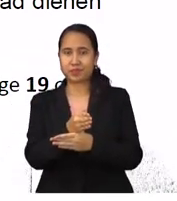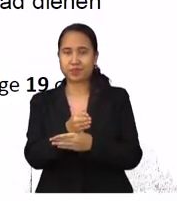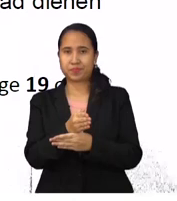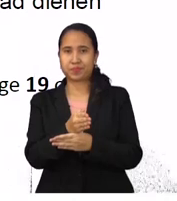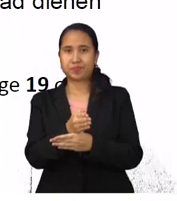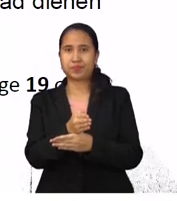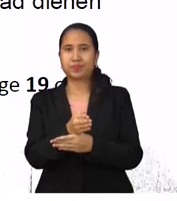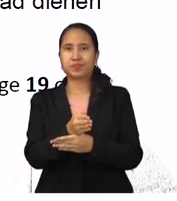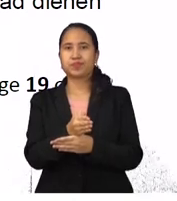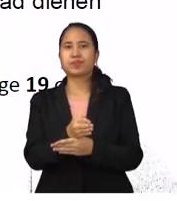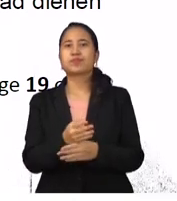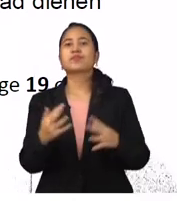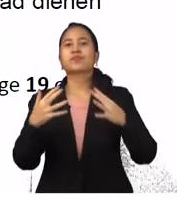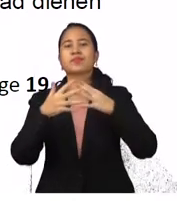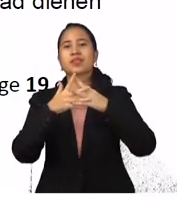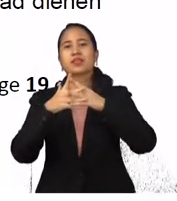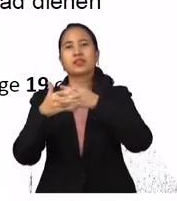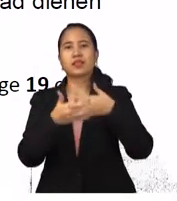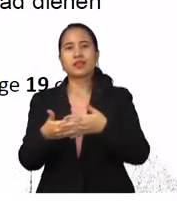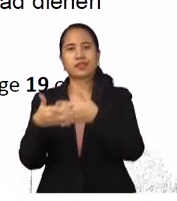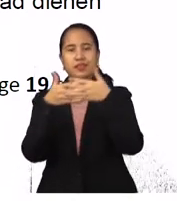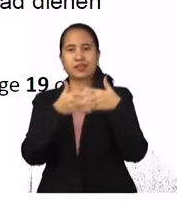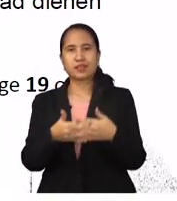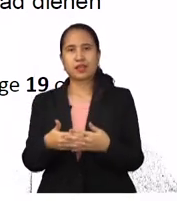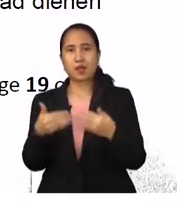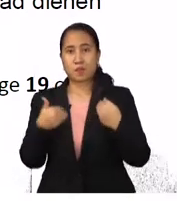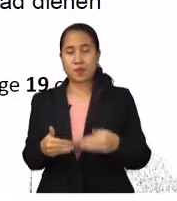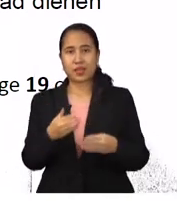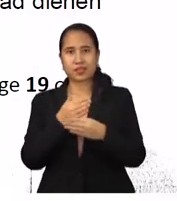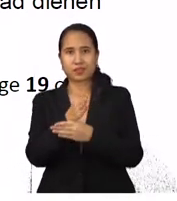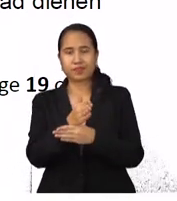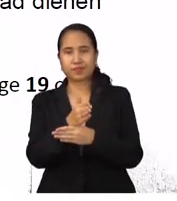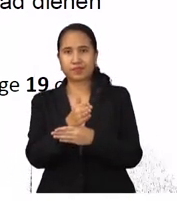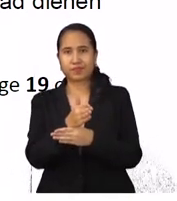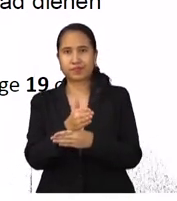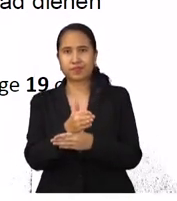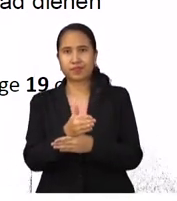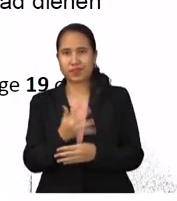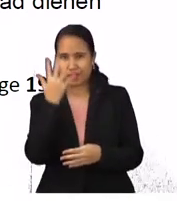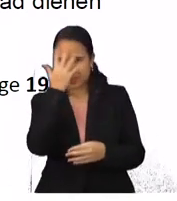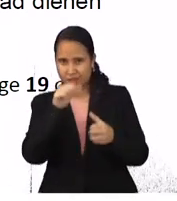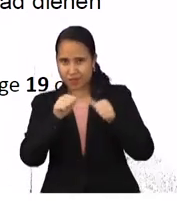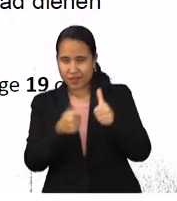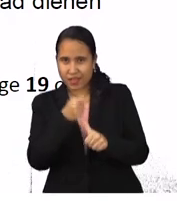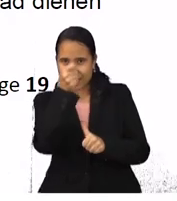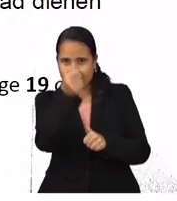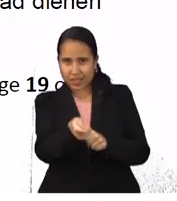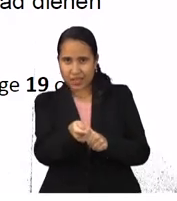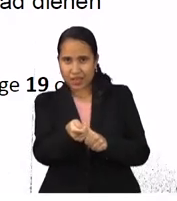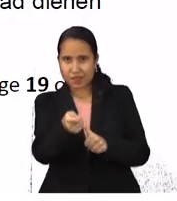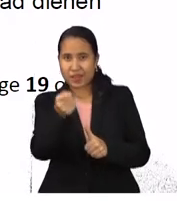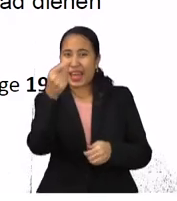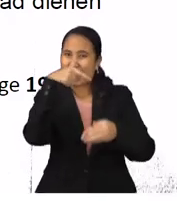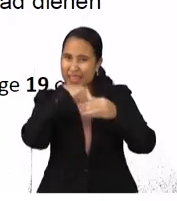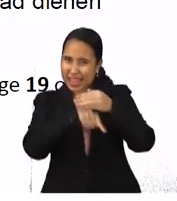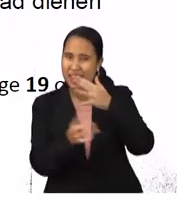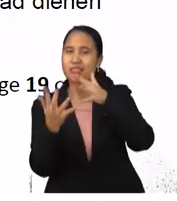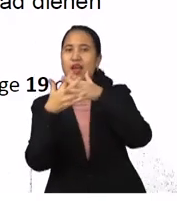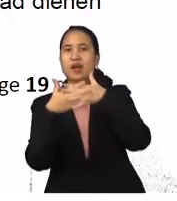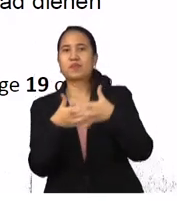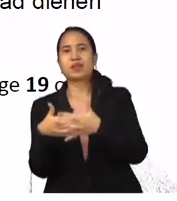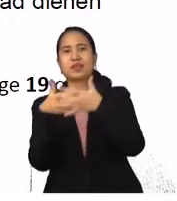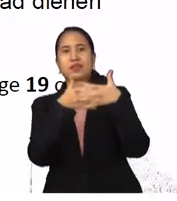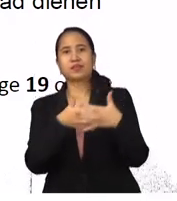de Inter-Amerikaanse Commissie voor de Rechten van de Mens met betrekking tot amnestieverleningen in de Amerika's. Zowel